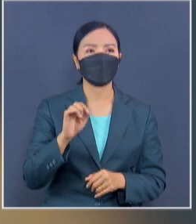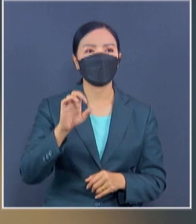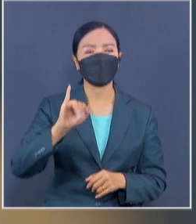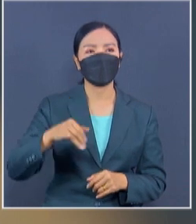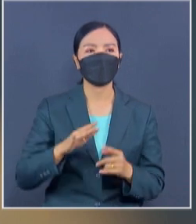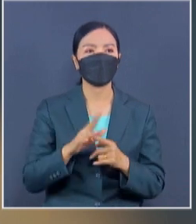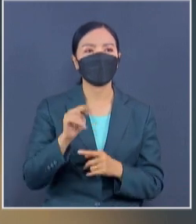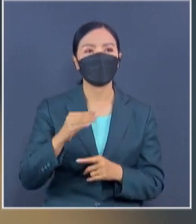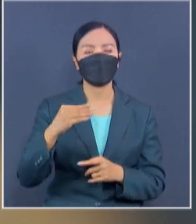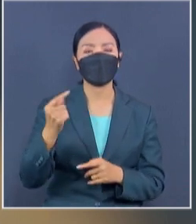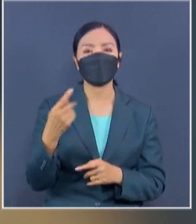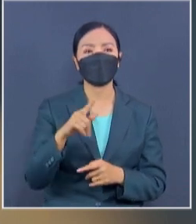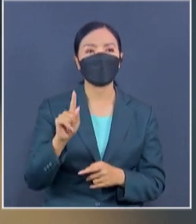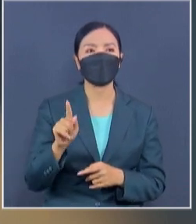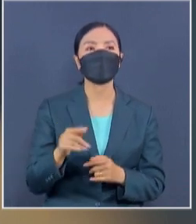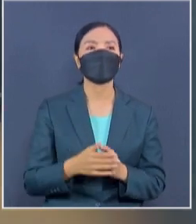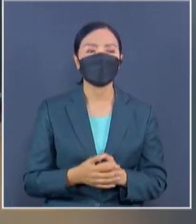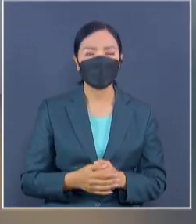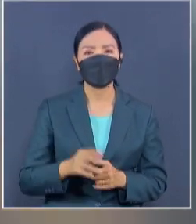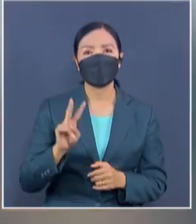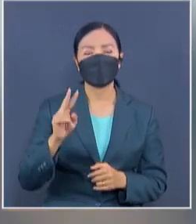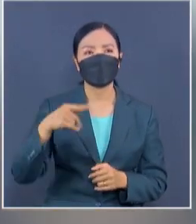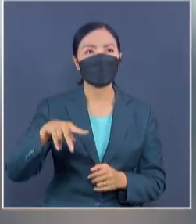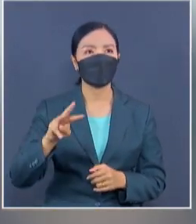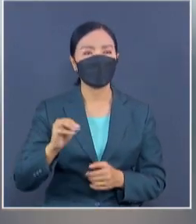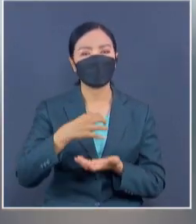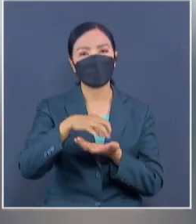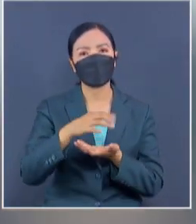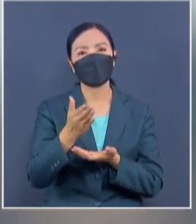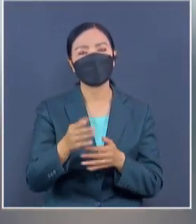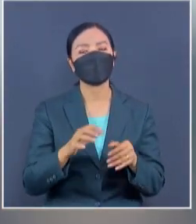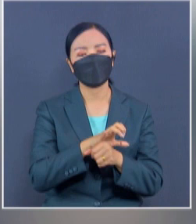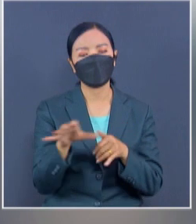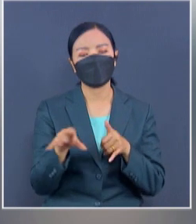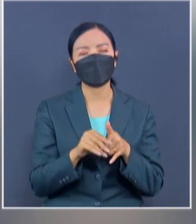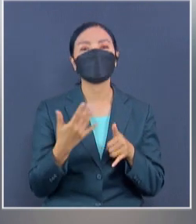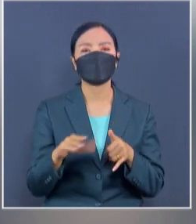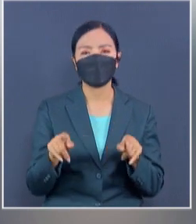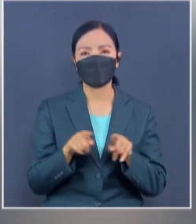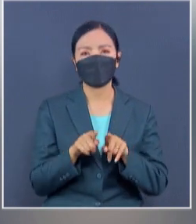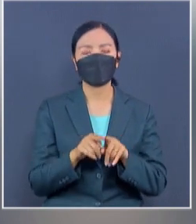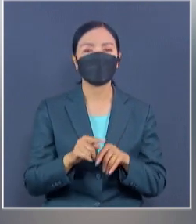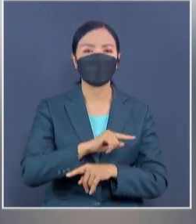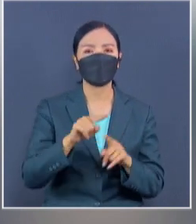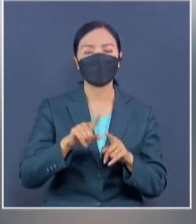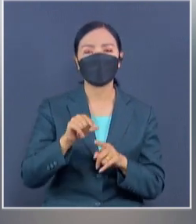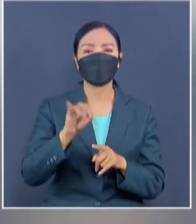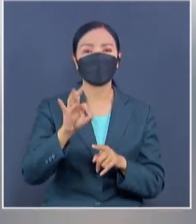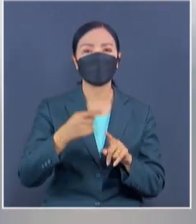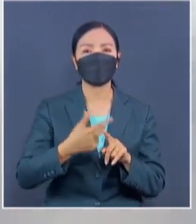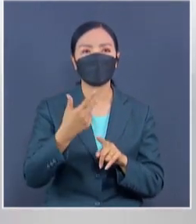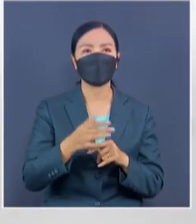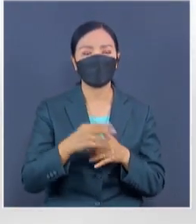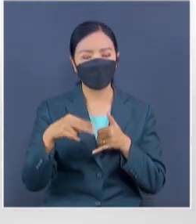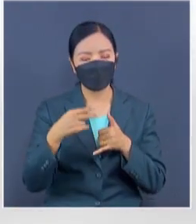ต้นสังกัด JYP Entertainment ก็ได้ออกมาแจ้งข่าวให้แฟนๆได้ทราบนะคะว่าเขาติดเชื้อโควิด-19 โดยวันที่29มีนาคมเข